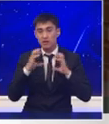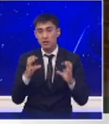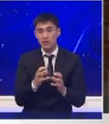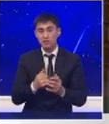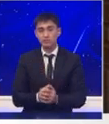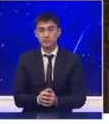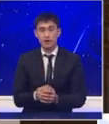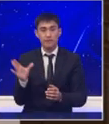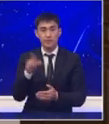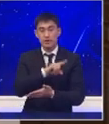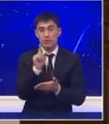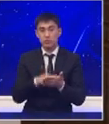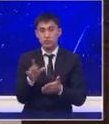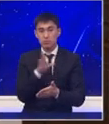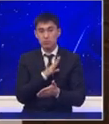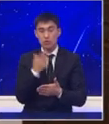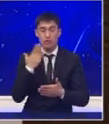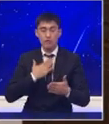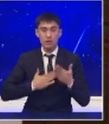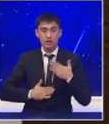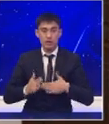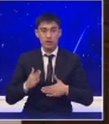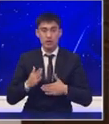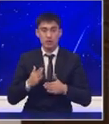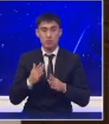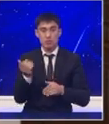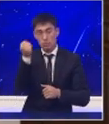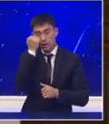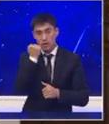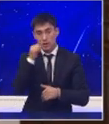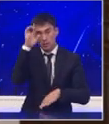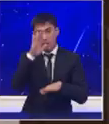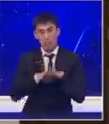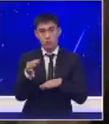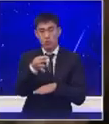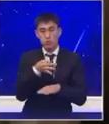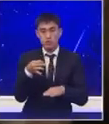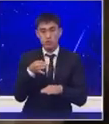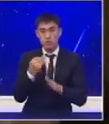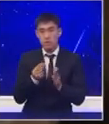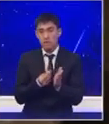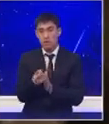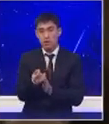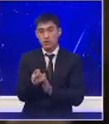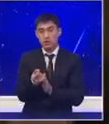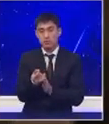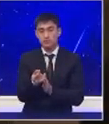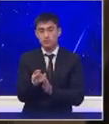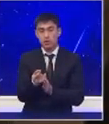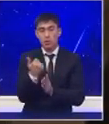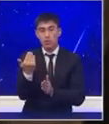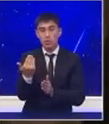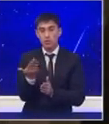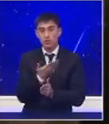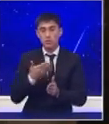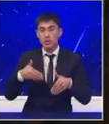здравоохранения. Все вопросы были удовлетворены. Мы очень благодарны Акиму области. По выплатам, значит, мы